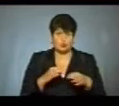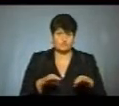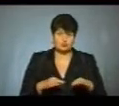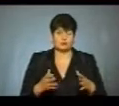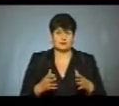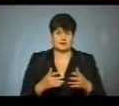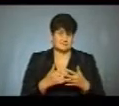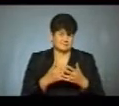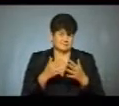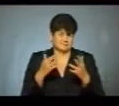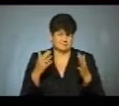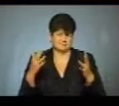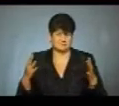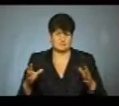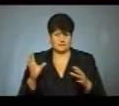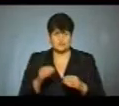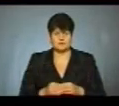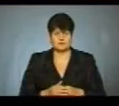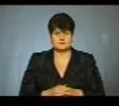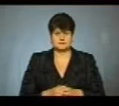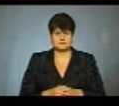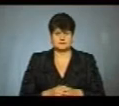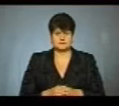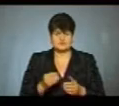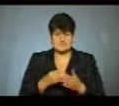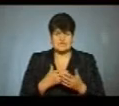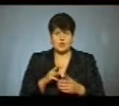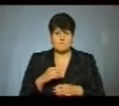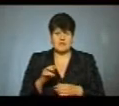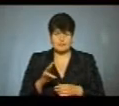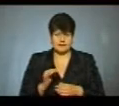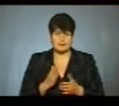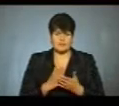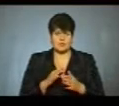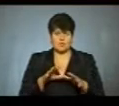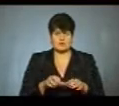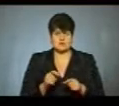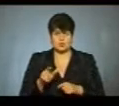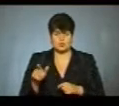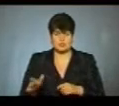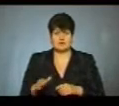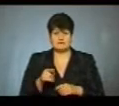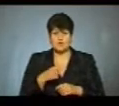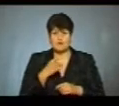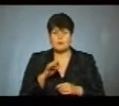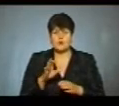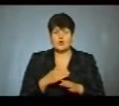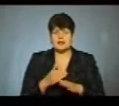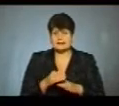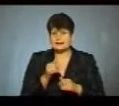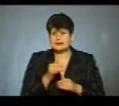будь-якої нерухомості, так чи цінного майна, яке є у власності людини, якщо ви говорите про кредит, який